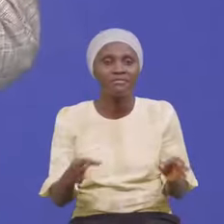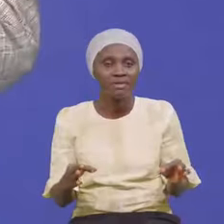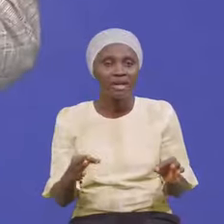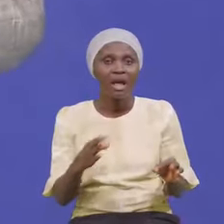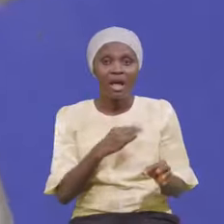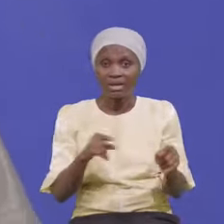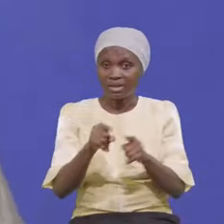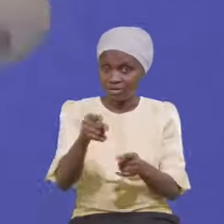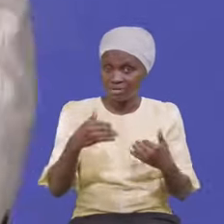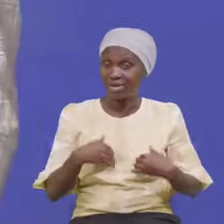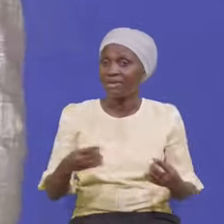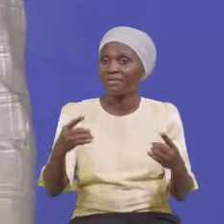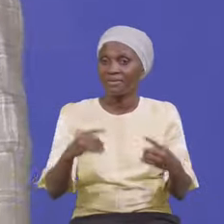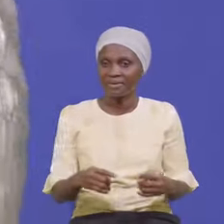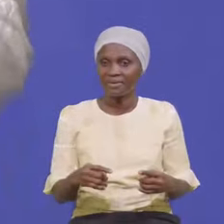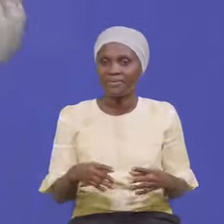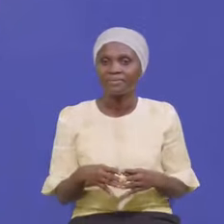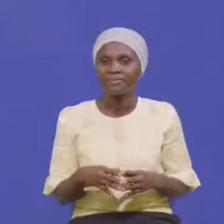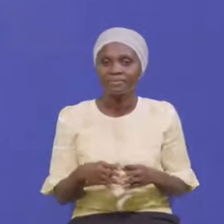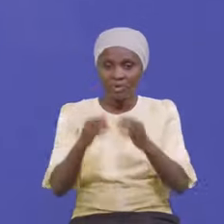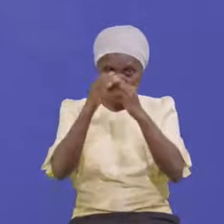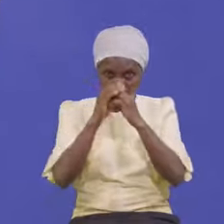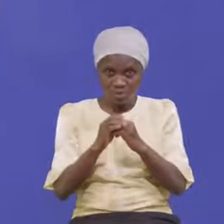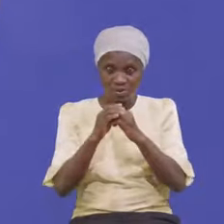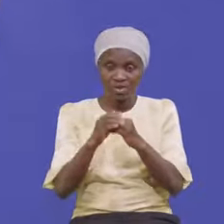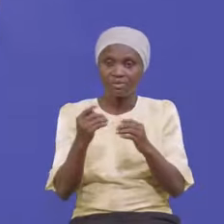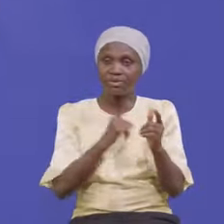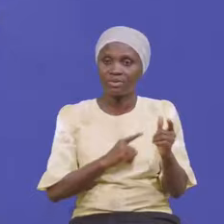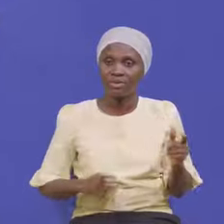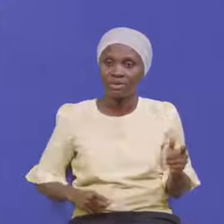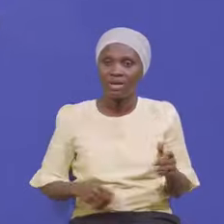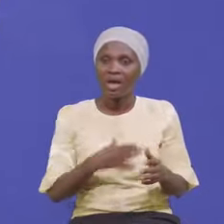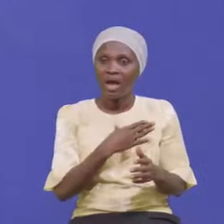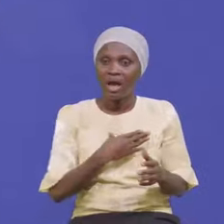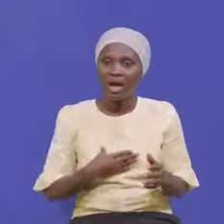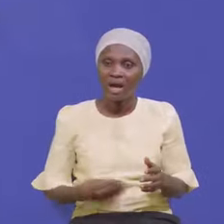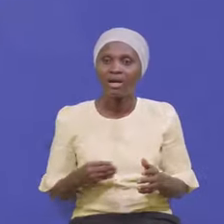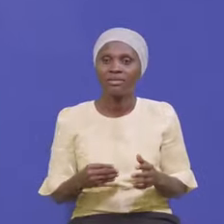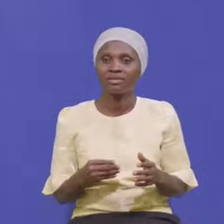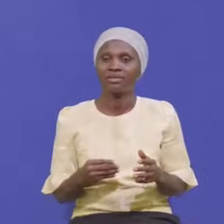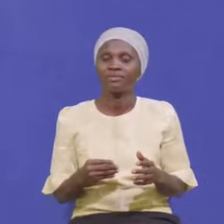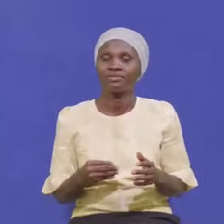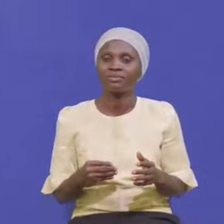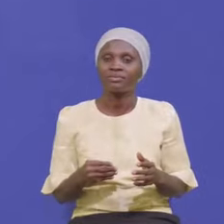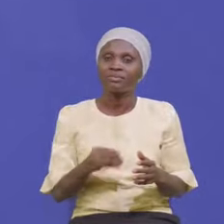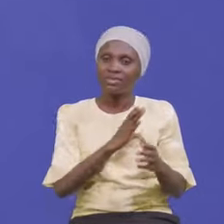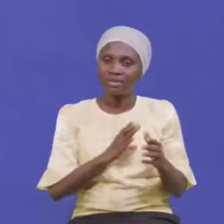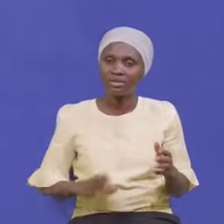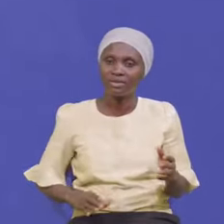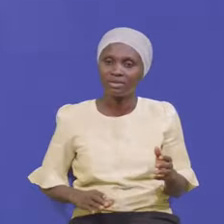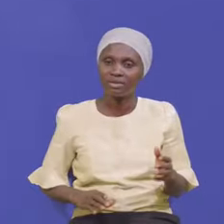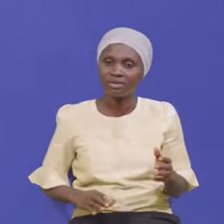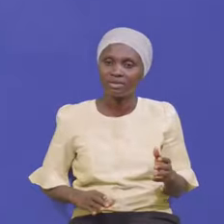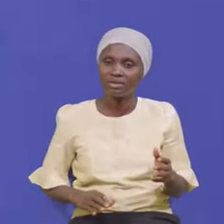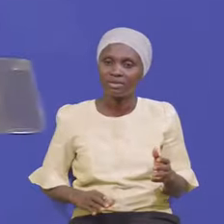come. మీరందరూ ఈ రోజు వచ్చిండగా మీరు ప్రభువును ఆరాధించి ఉండగా Uplifted of Christ క్రీస్తు నామాన ఔన్నత్యానికి హెచ్చించి ఉండగా